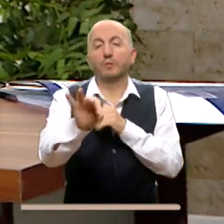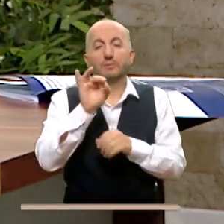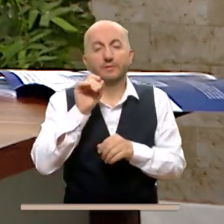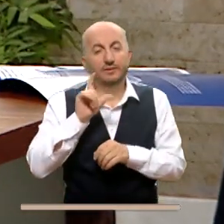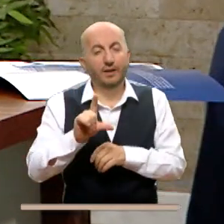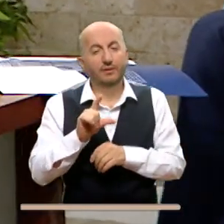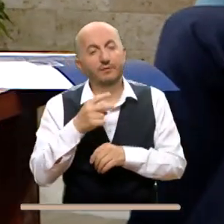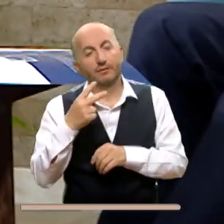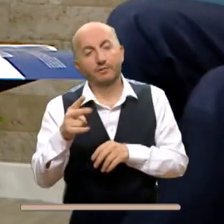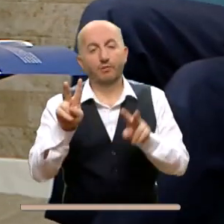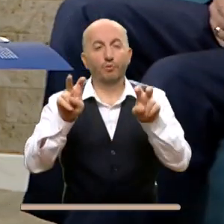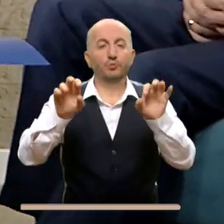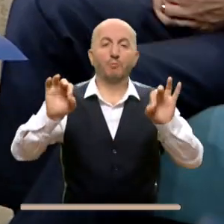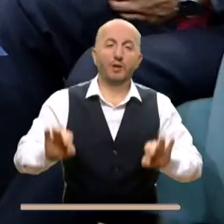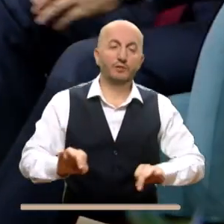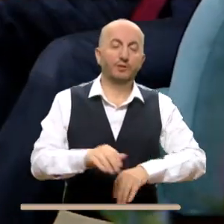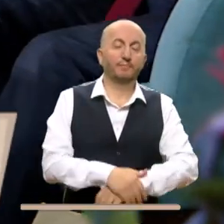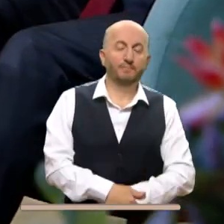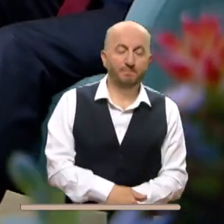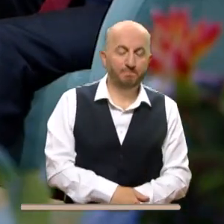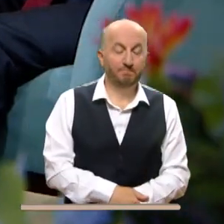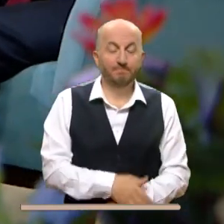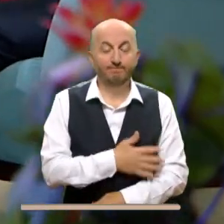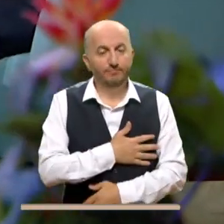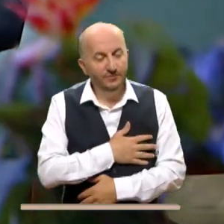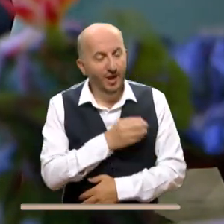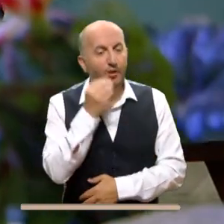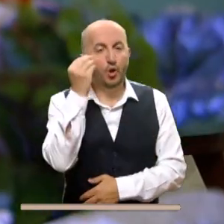dair konumuza başlayalım hocam. Sayın Hocam,